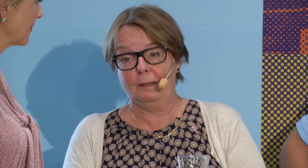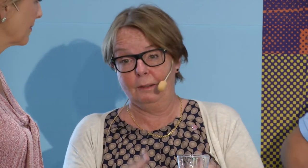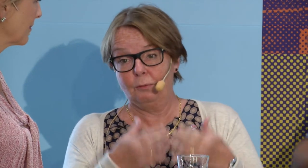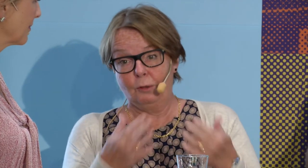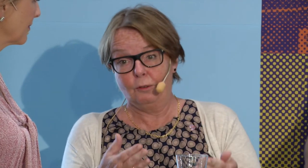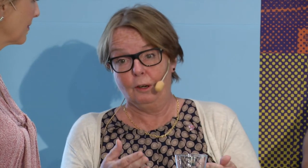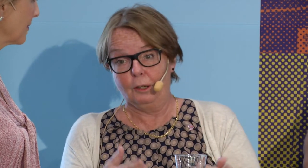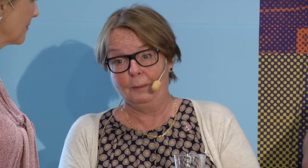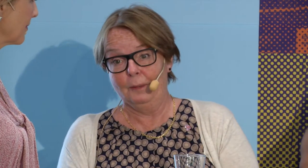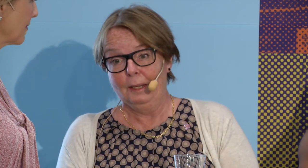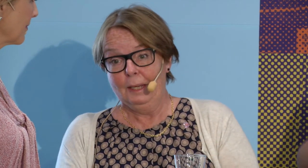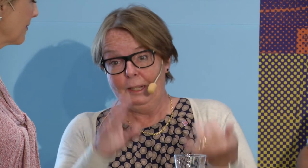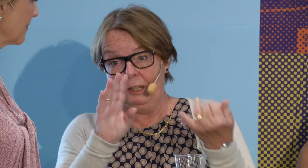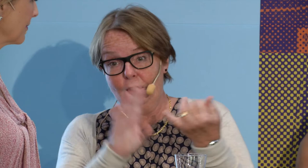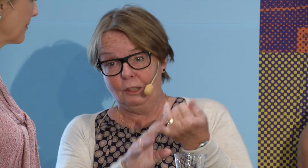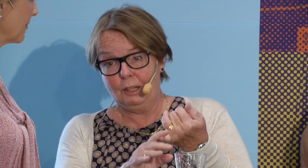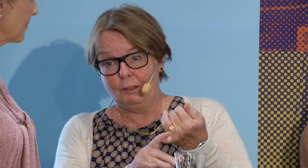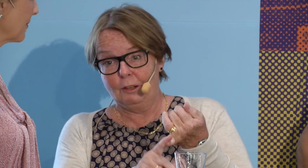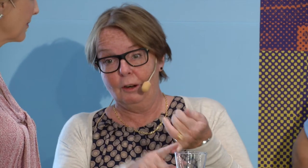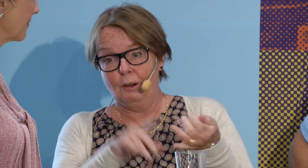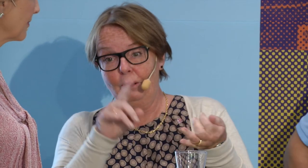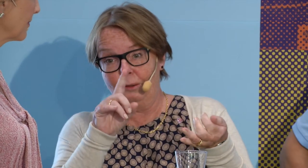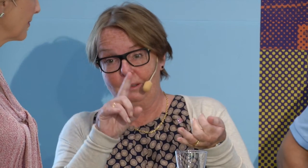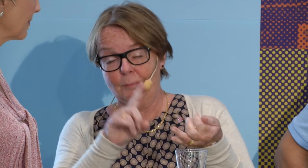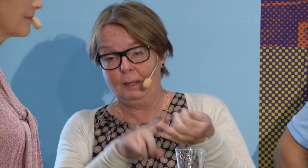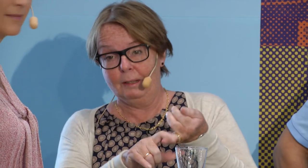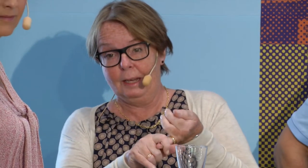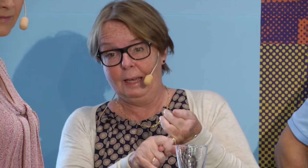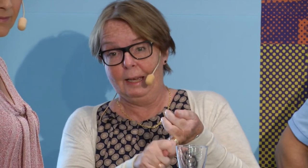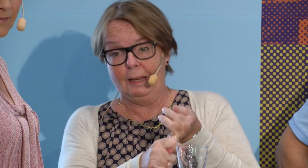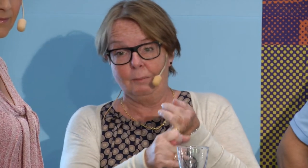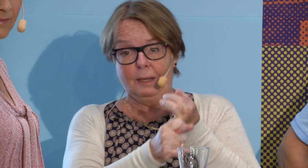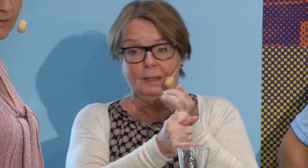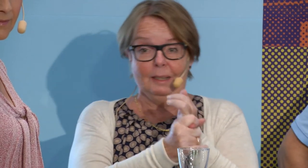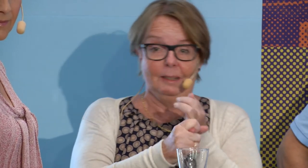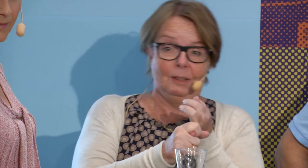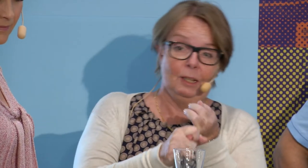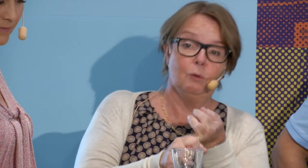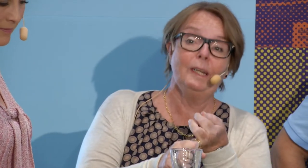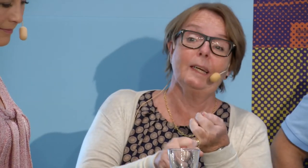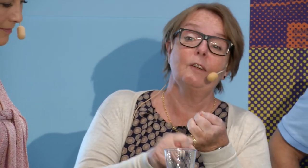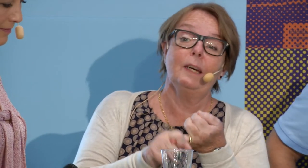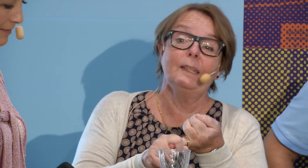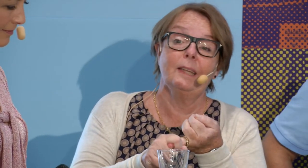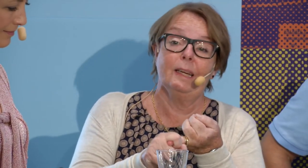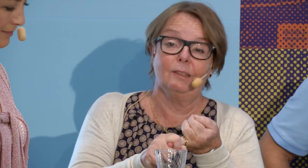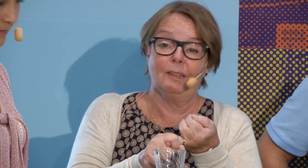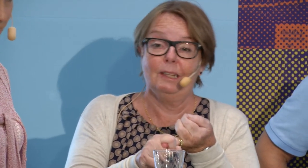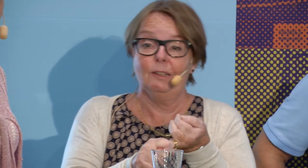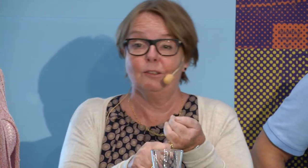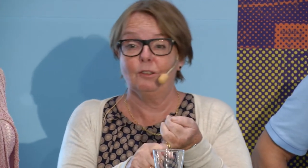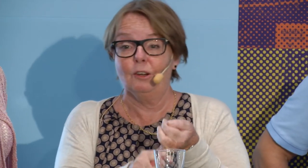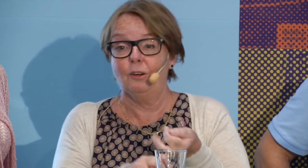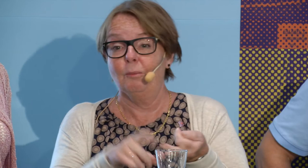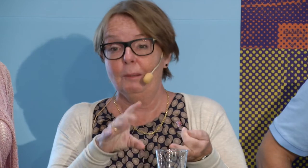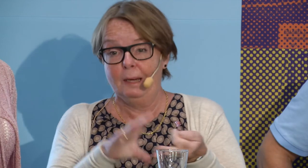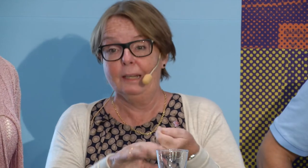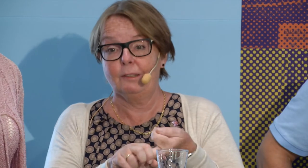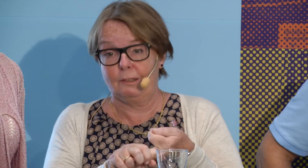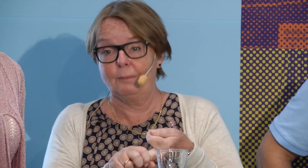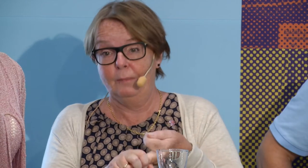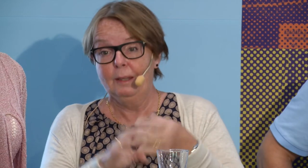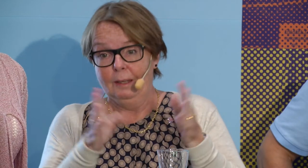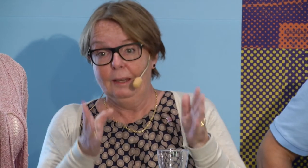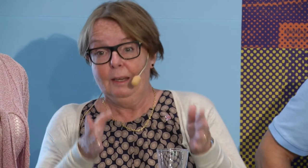inom sjukvården. Det är nyckeltal och det är att det är olika kvalitetsregister och